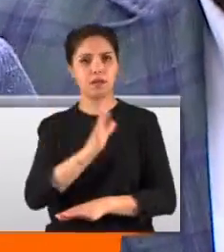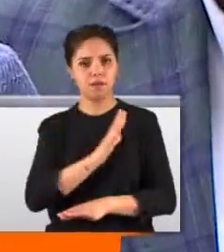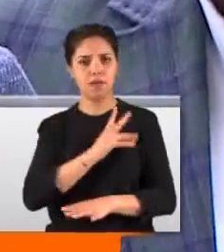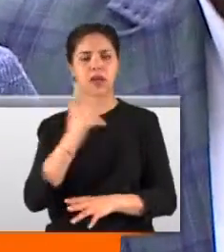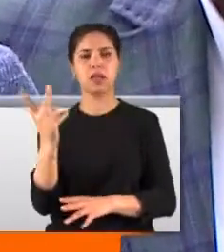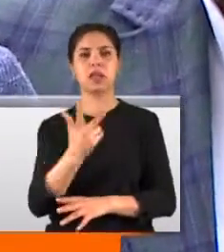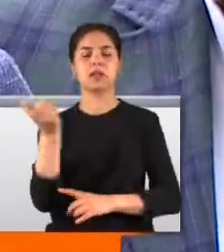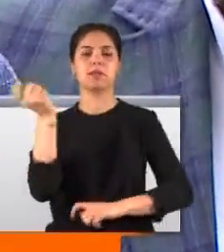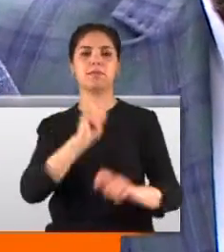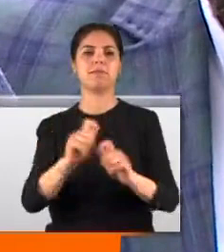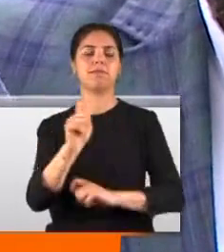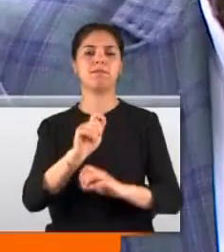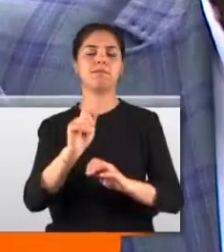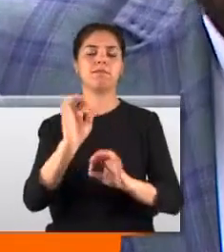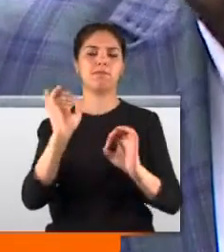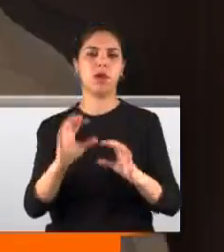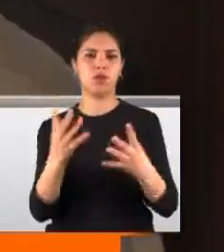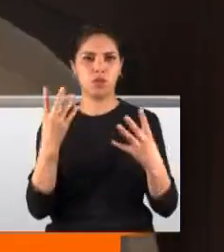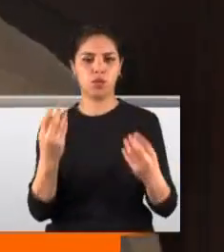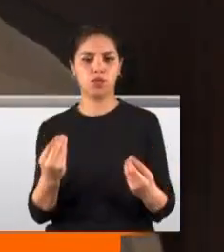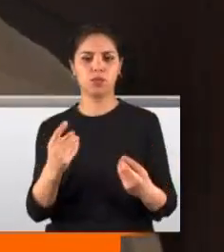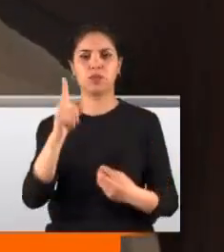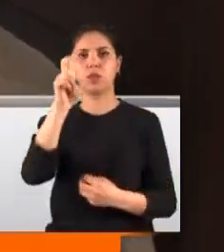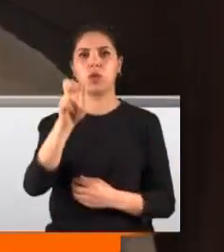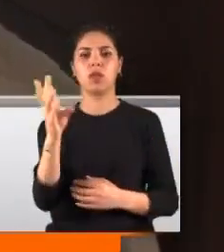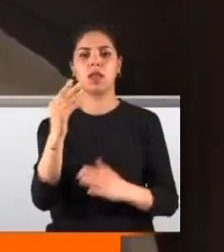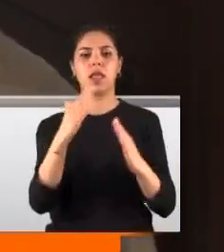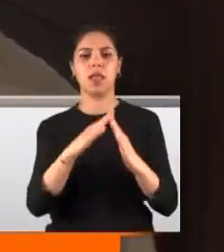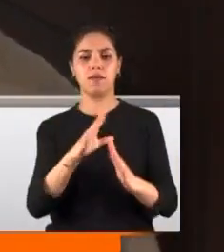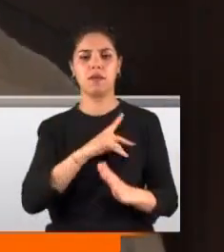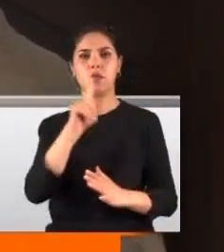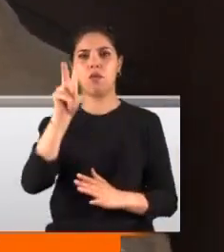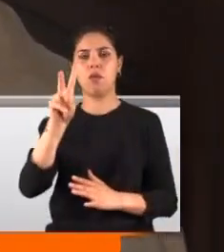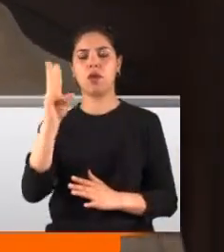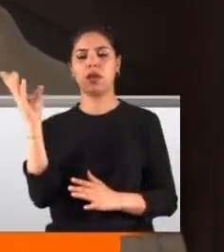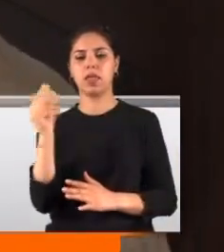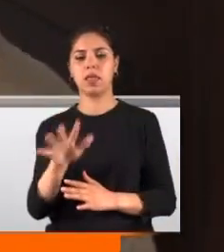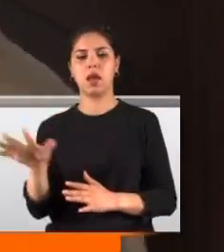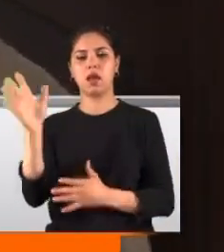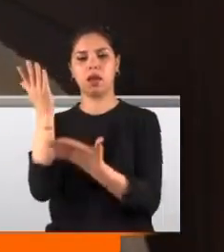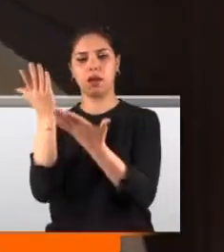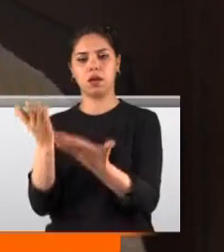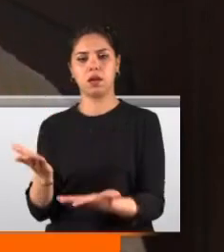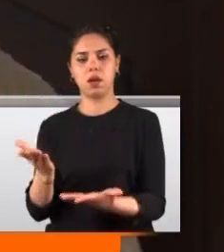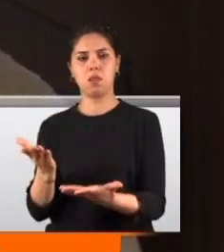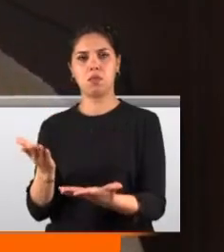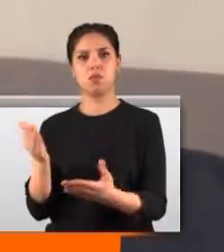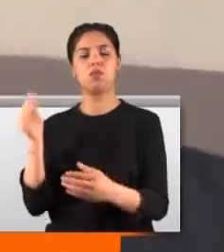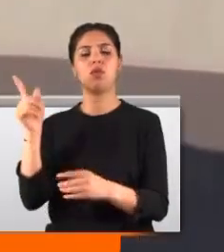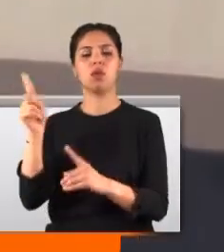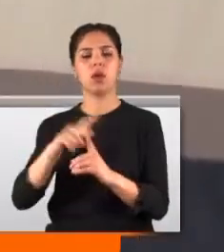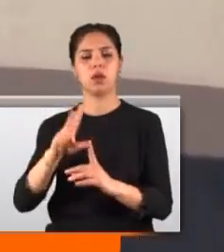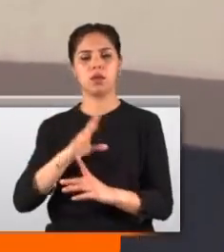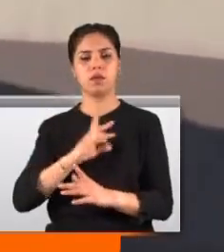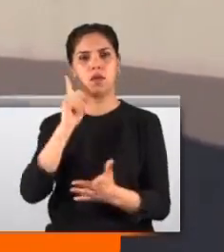hızlı bir şekilde inşa sürecine başlayacağız. 18 daire var. 12 dairesini yani şey yaptık, kampanyaya katılmayı istediler. Ya